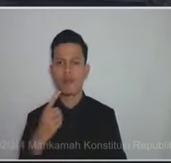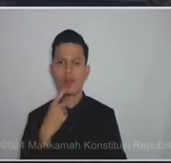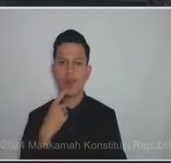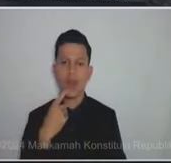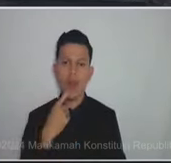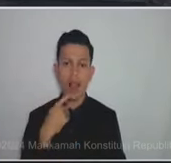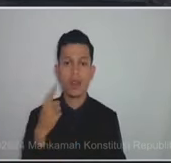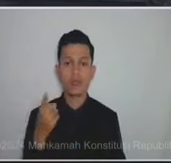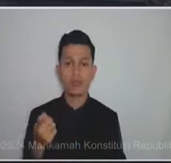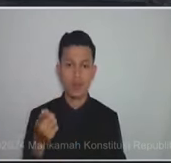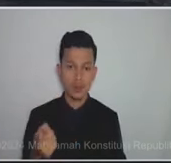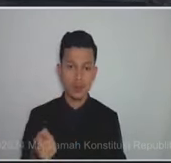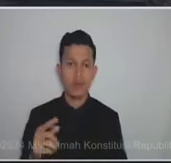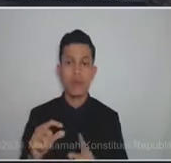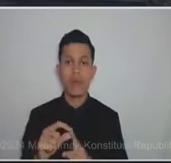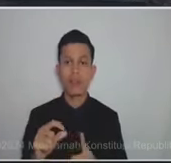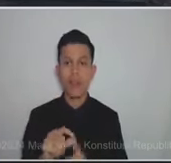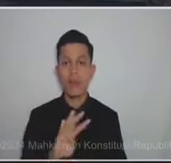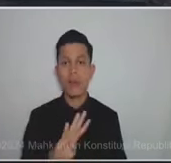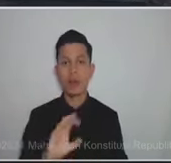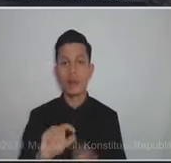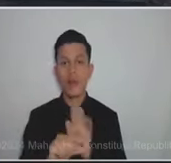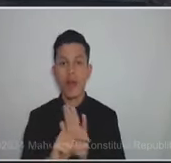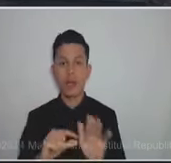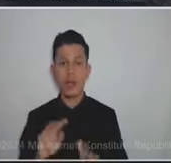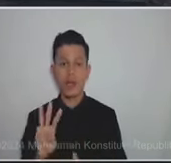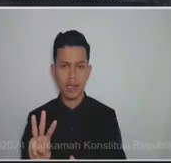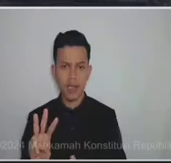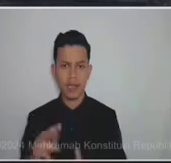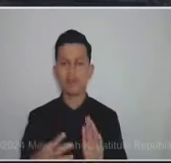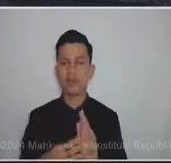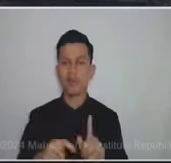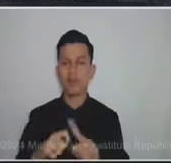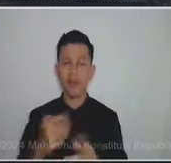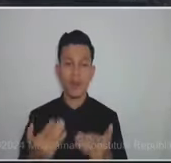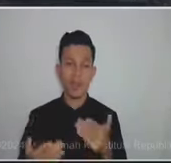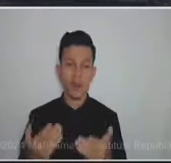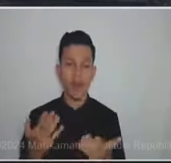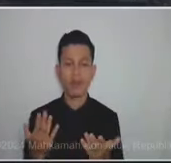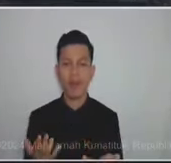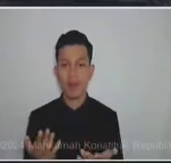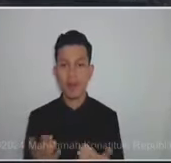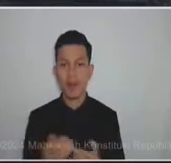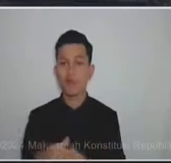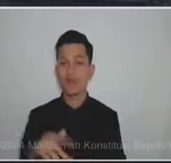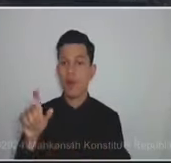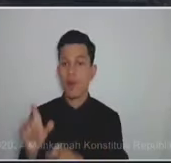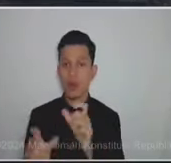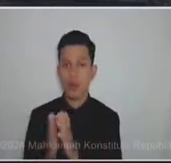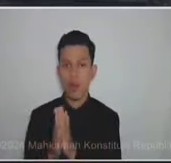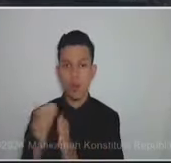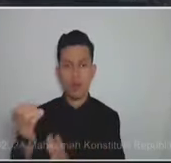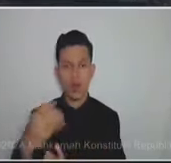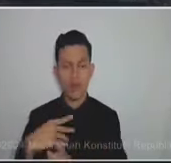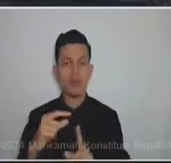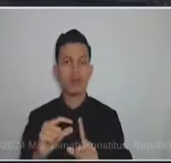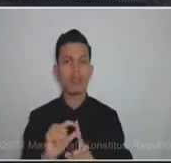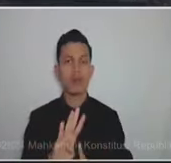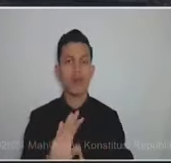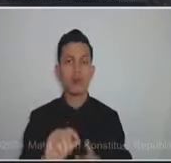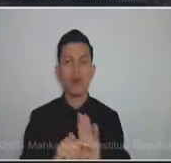40 ayat 3 undang-undang 10 2016 ako mahkamah mempertimbangkan sebagai berikut Bapak paraab mendalilkan pasal 40 ayat 3